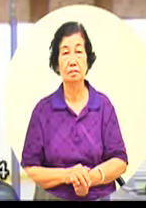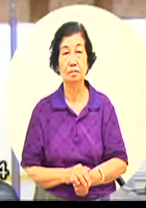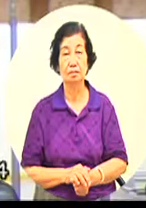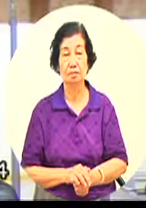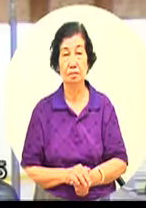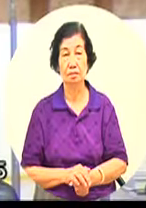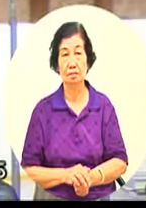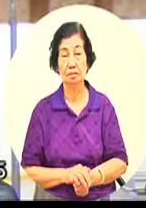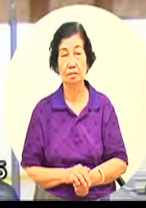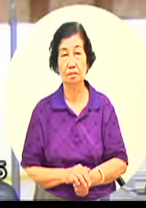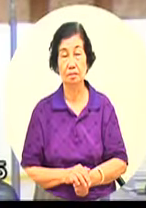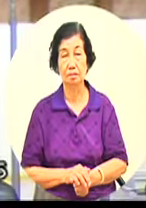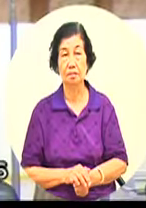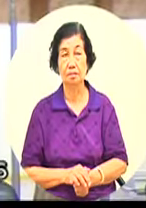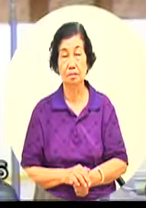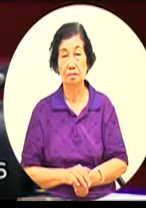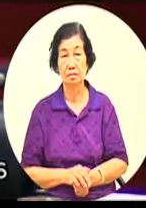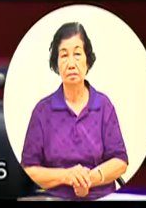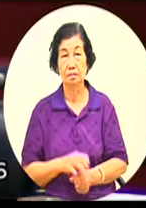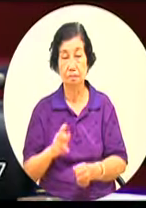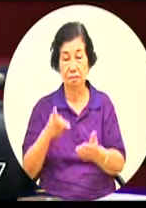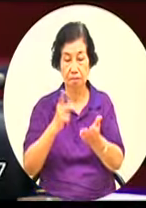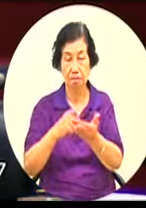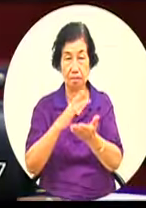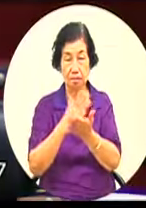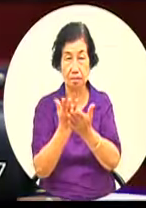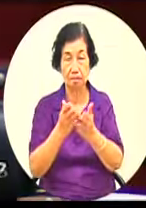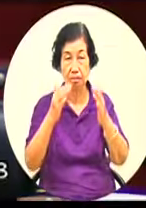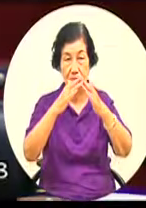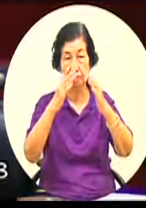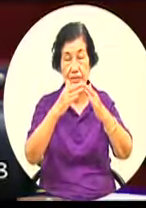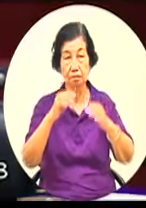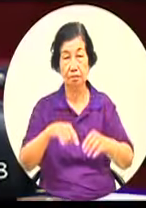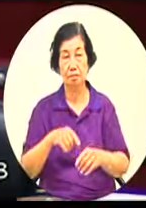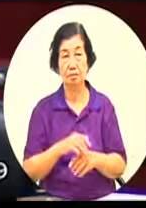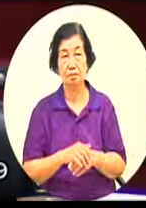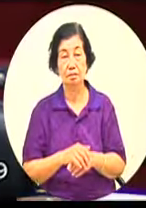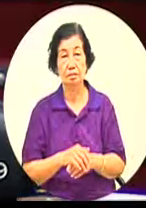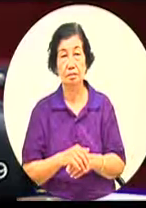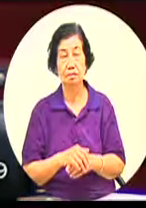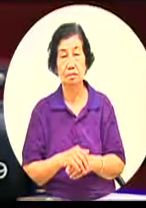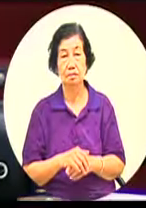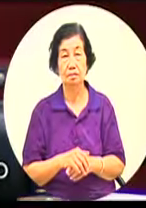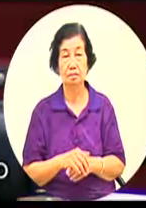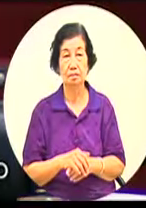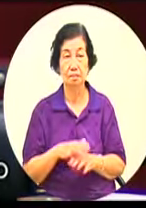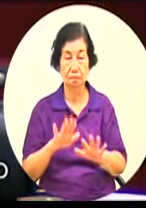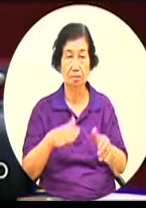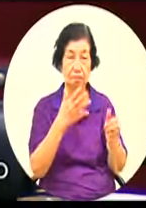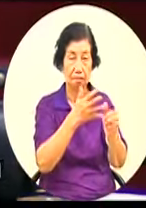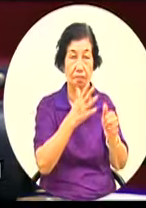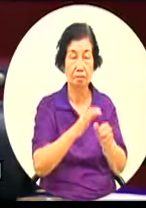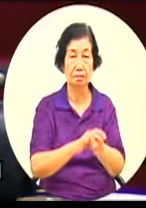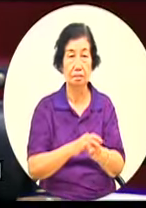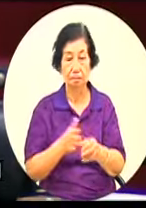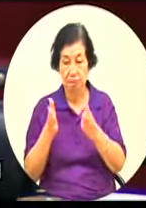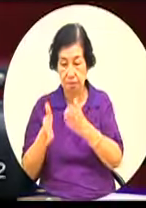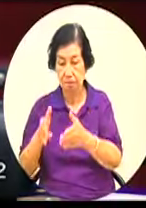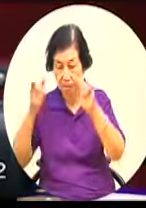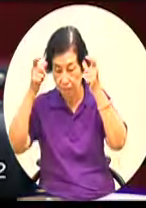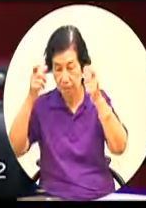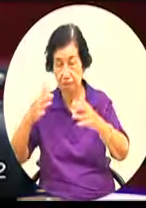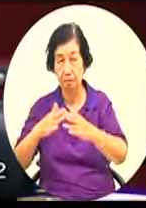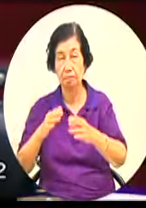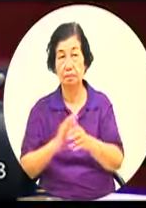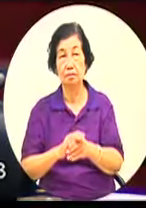底图书馆的问题，我想很多人都非常的关心，但是本席现在要就教你是说，针对于高雄市他们的整体